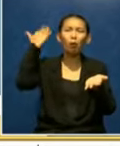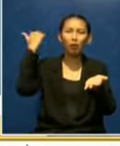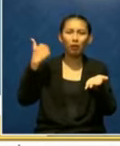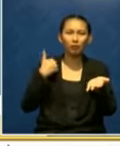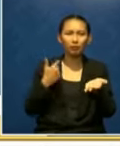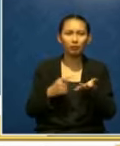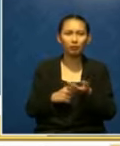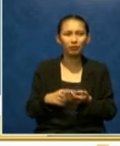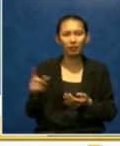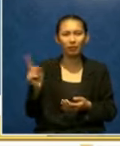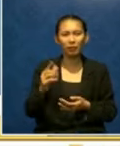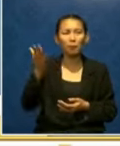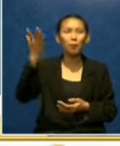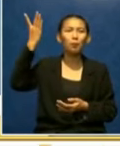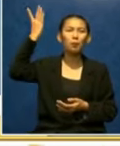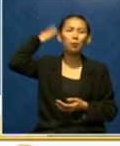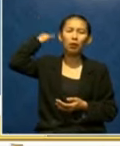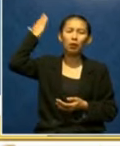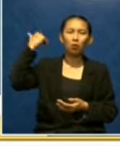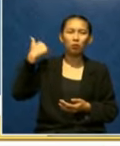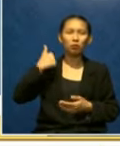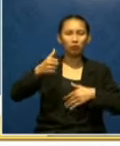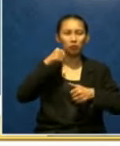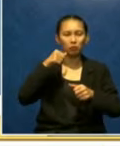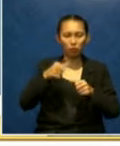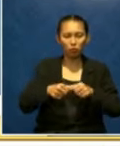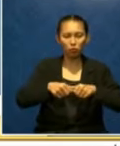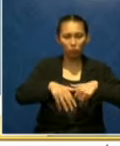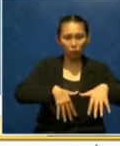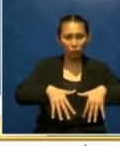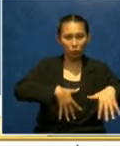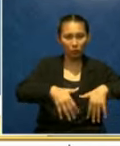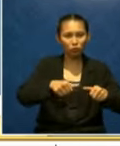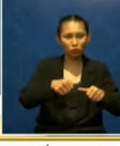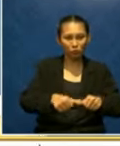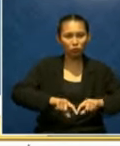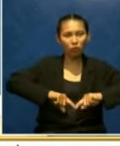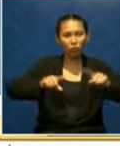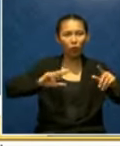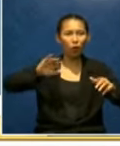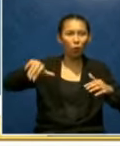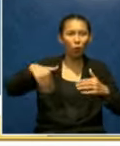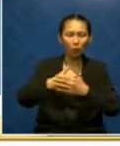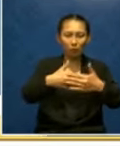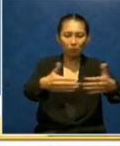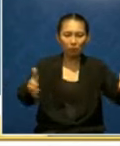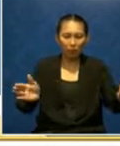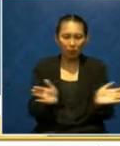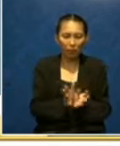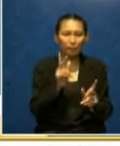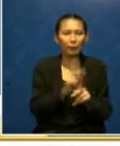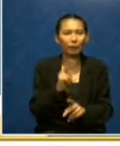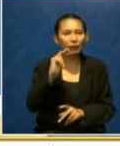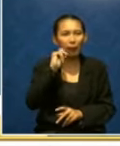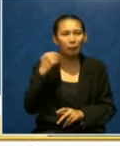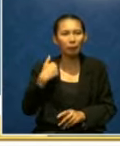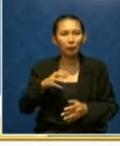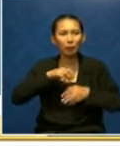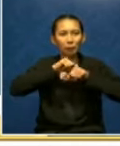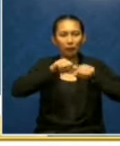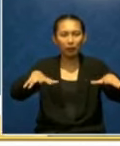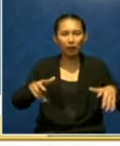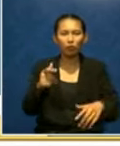คือเมื่อก่อนเนี่ยเป็นพื้นที่ที่ประชาชนเนี่ยอาศัยอยู่แต่ต่อมานะคะปรากฏว่าเป็นอ่างเก็บน้ำมีการประกาศเป็นพื้นที่อุทยานประชา